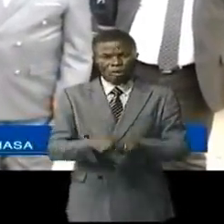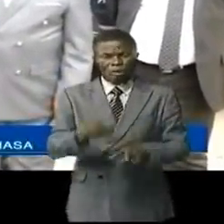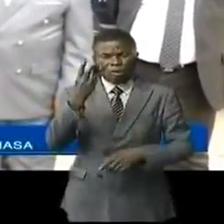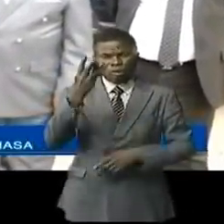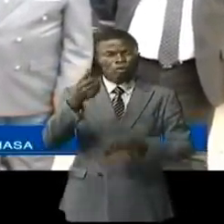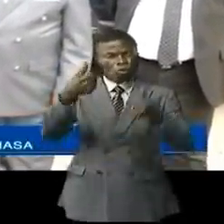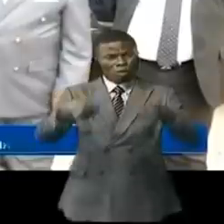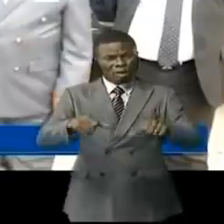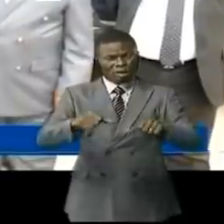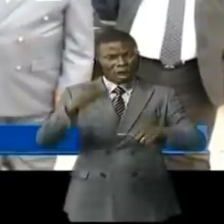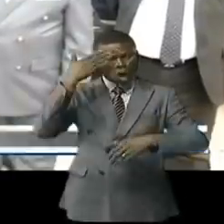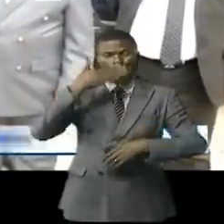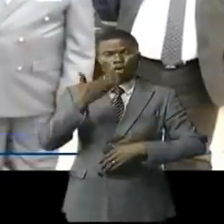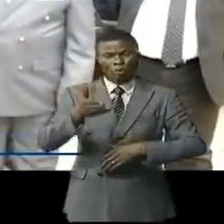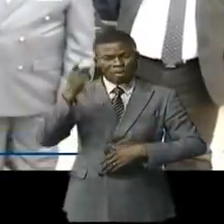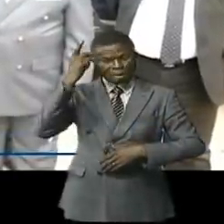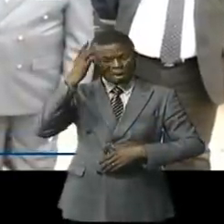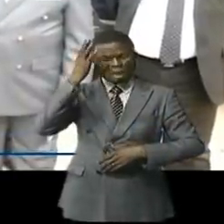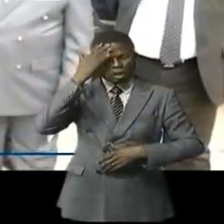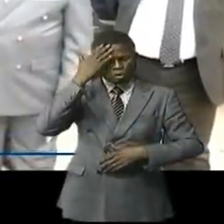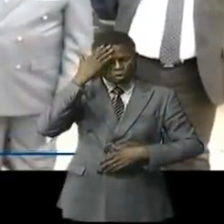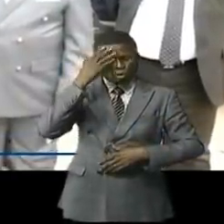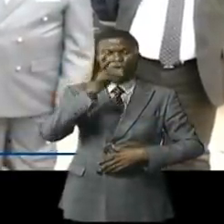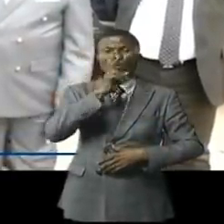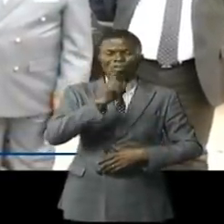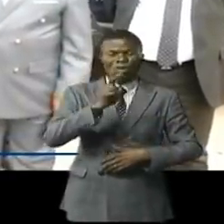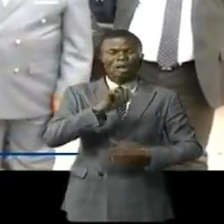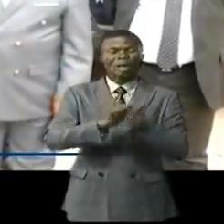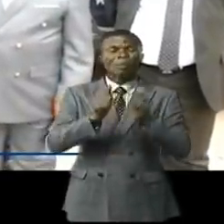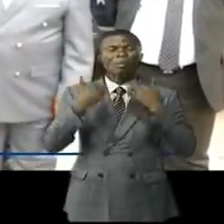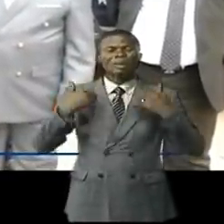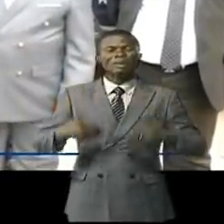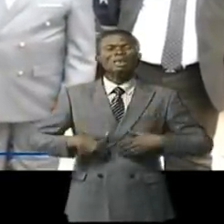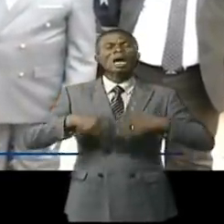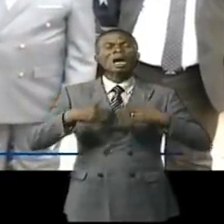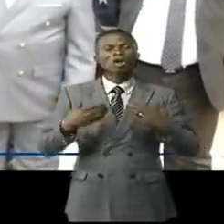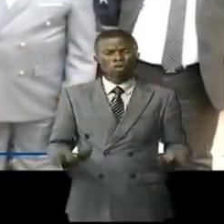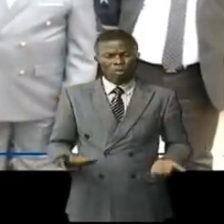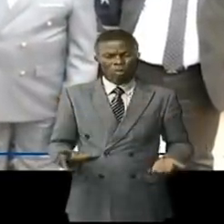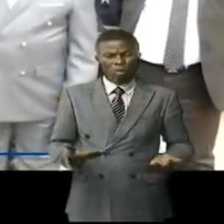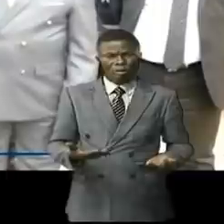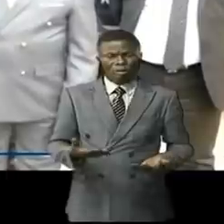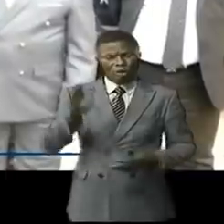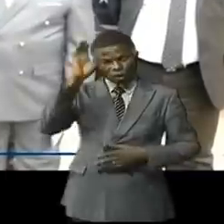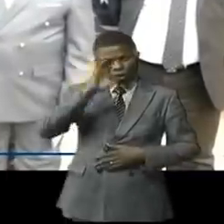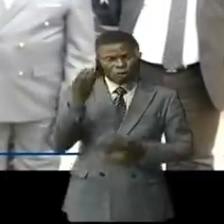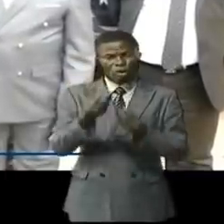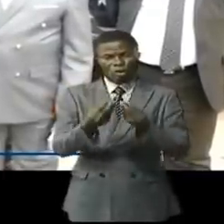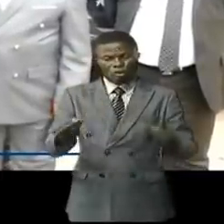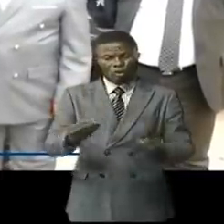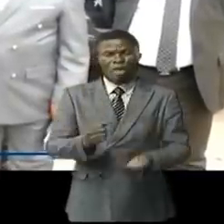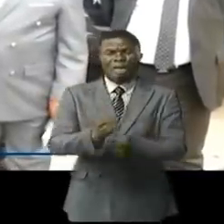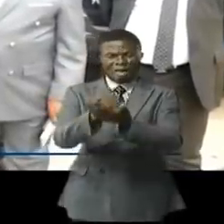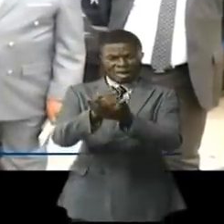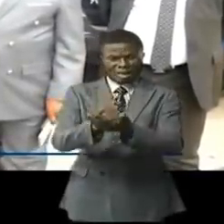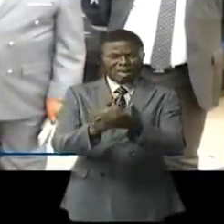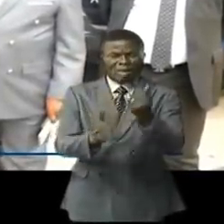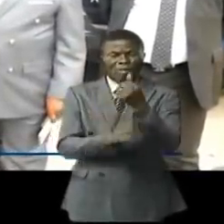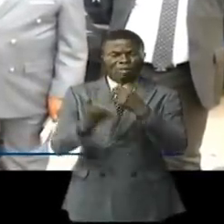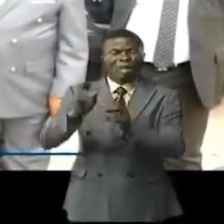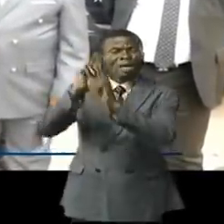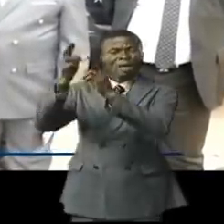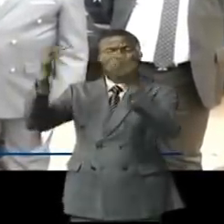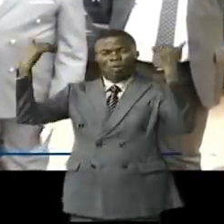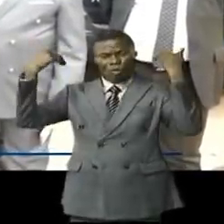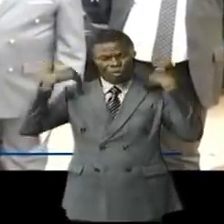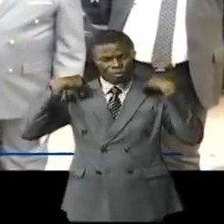sont ici et on voulait se rendre compte effectivement de la situation pour voir dans quelle mesure on peut faire un rapport à la IACIP afin qu'ils aient